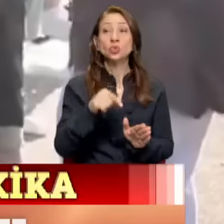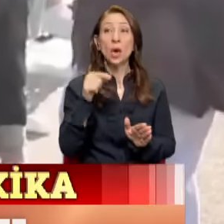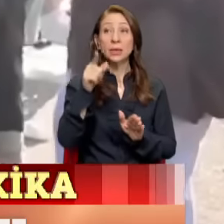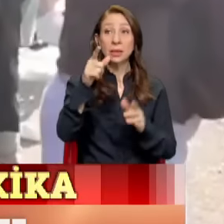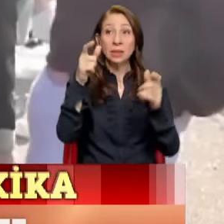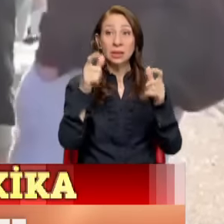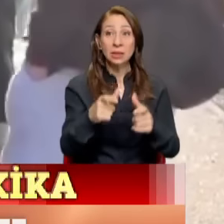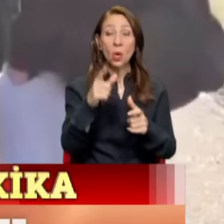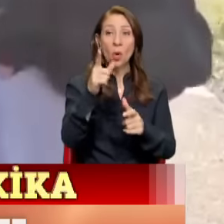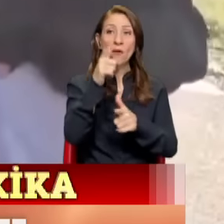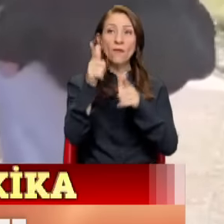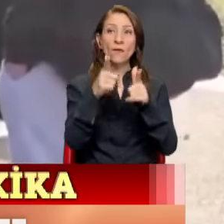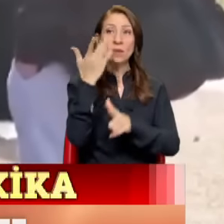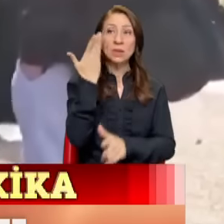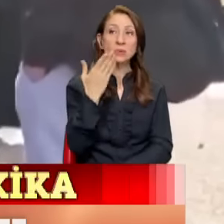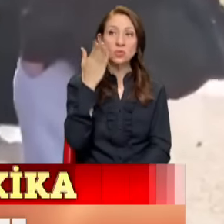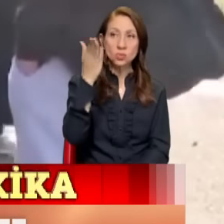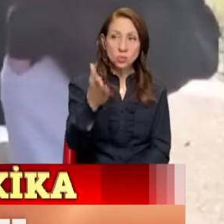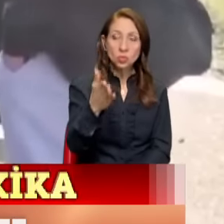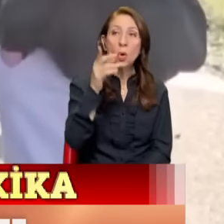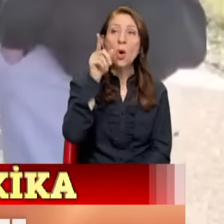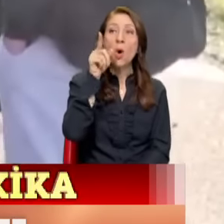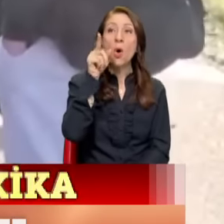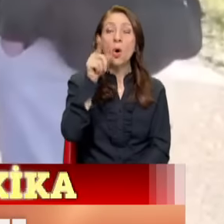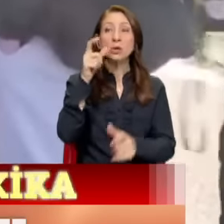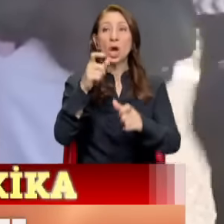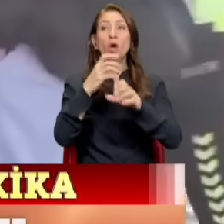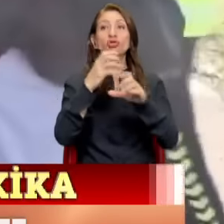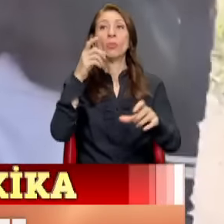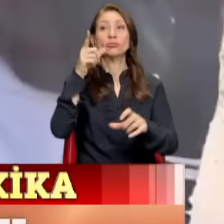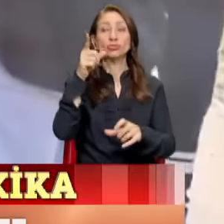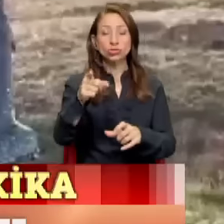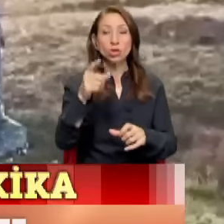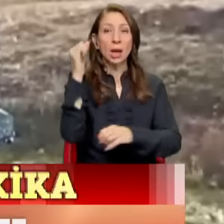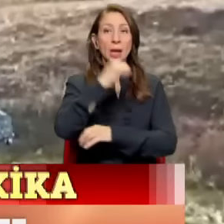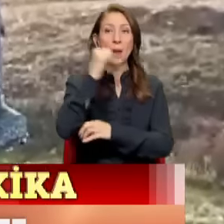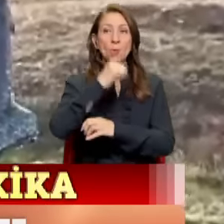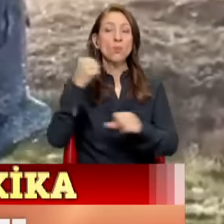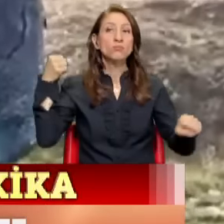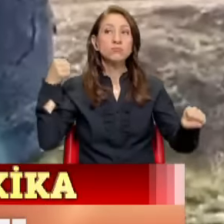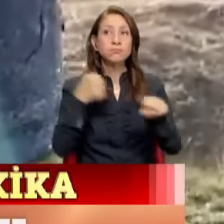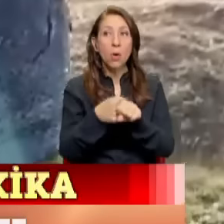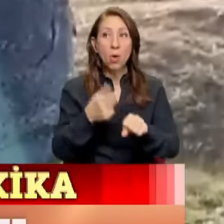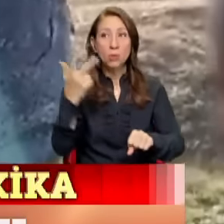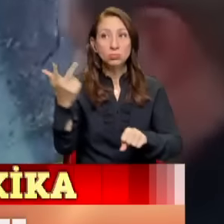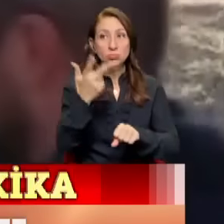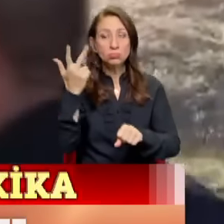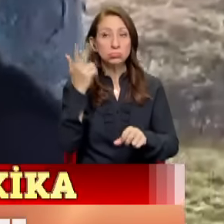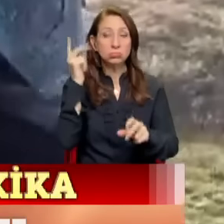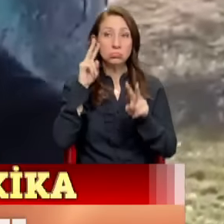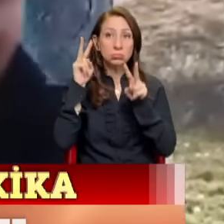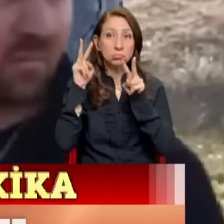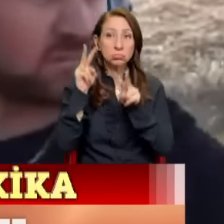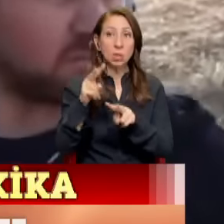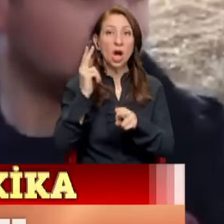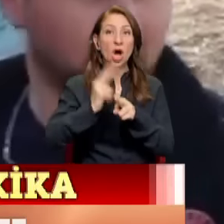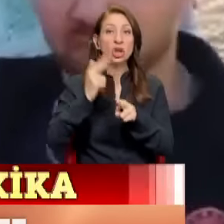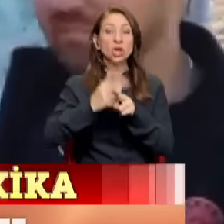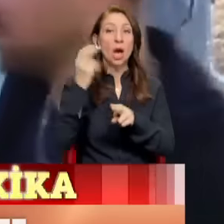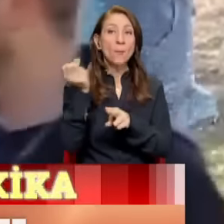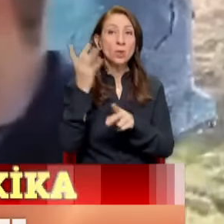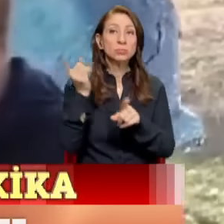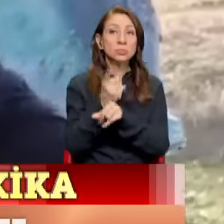olay yerinden o görüntüler geliyor burada yolcu otobüsü ile kamyonet çarpıştı hızla oraya acil